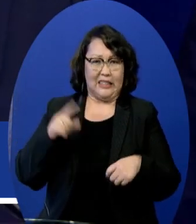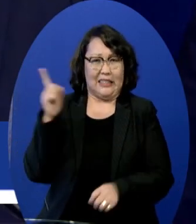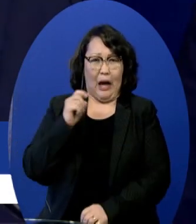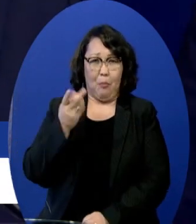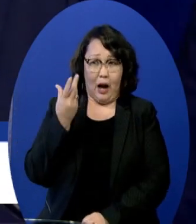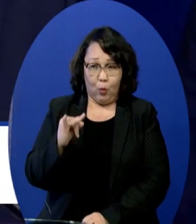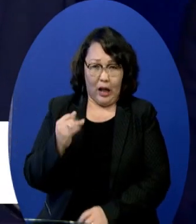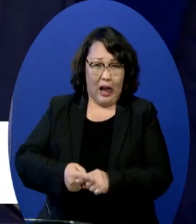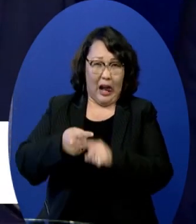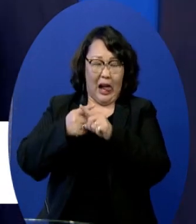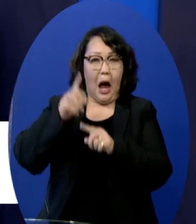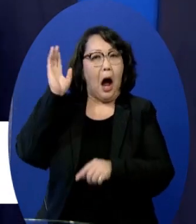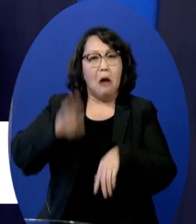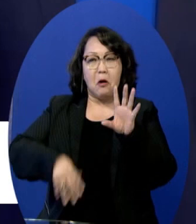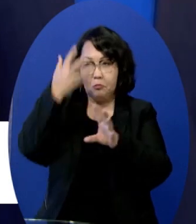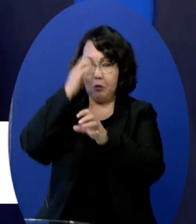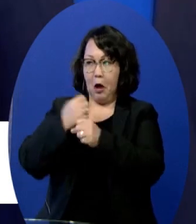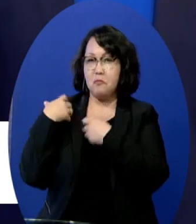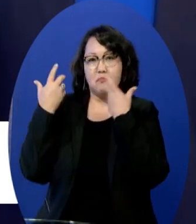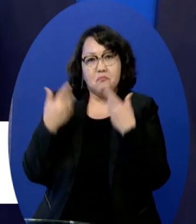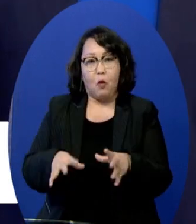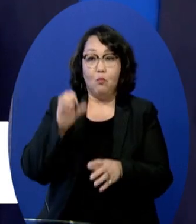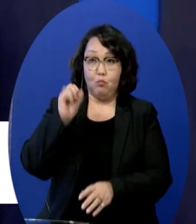журманд зохицуулж байгаа. Төрөөс төлбөрийг даах